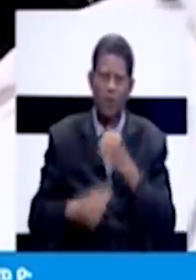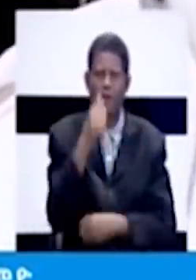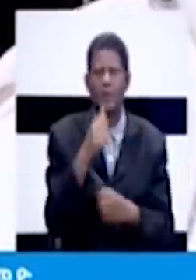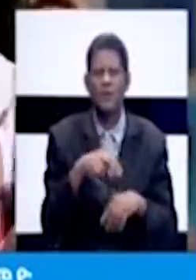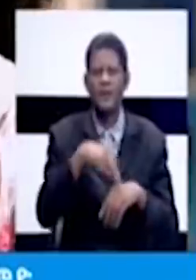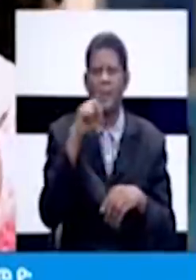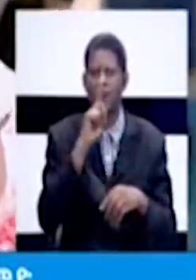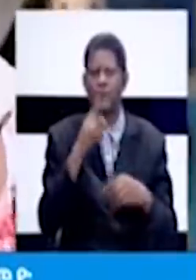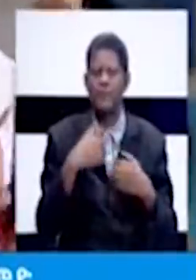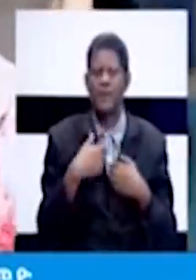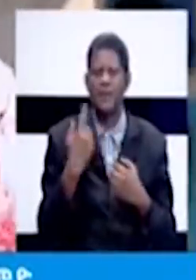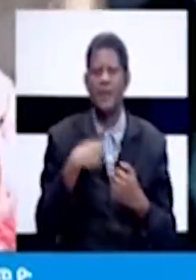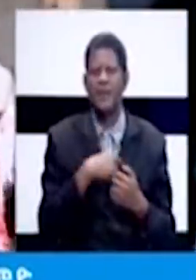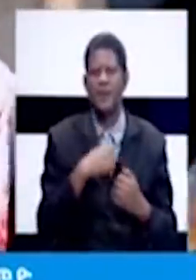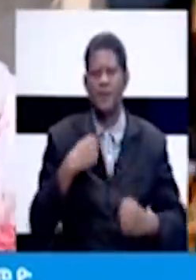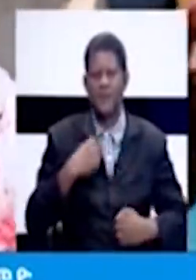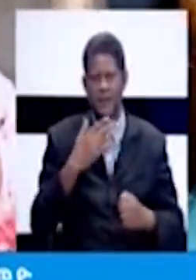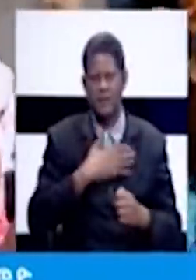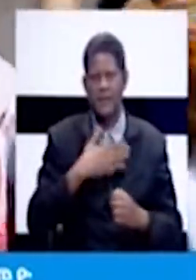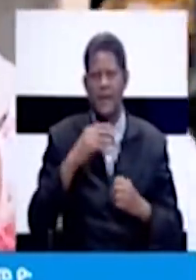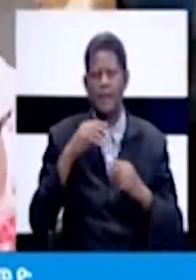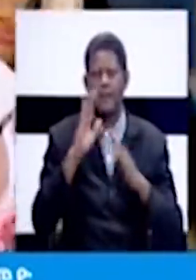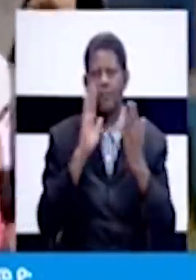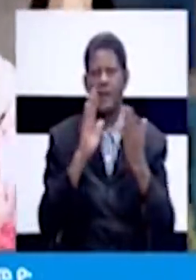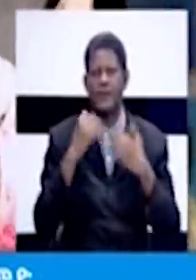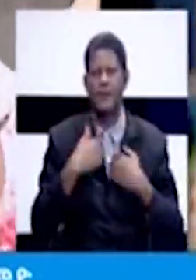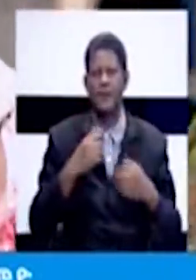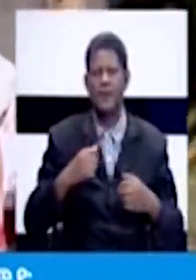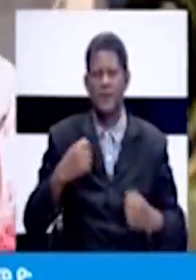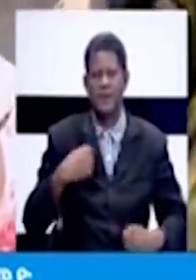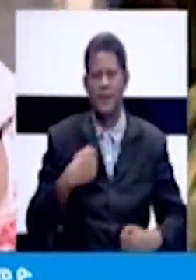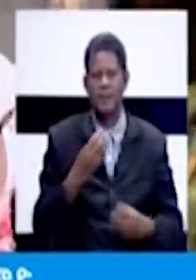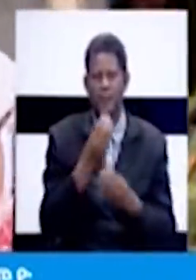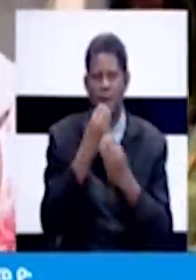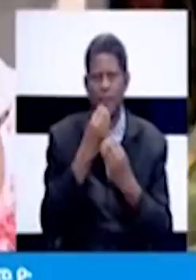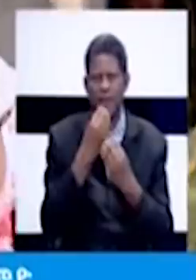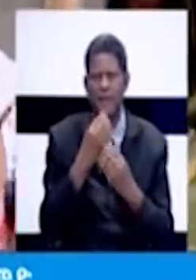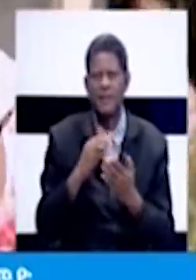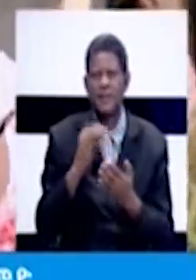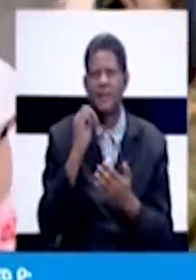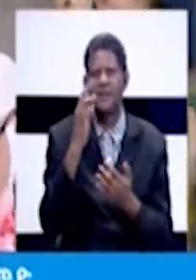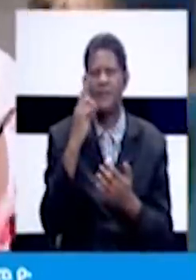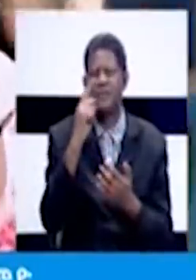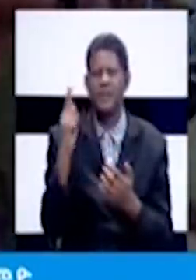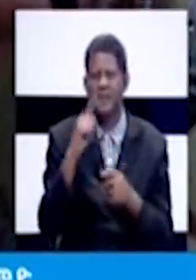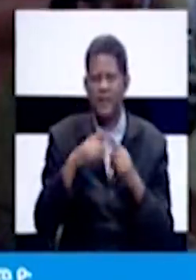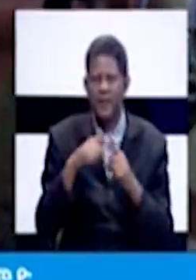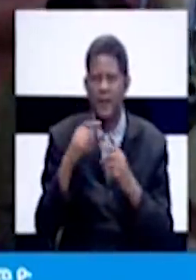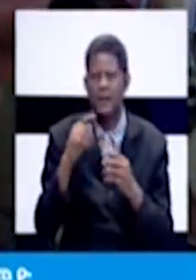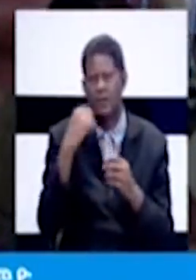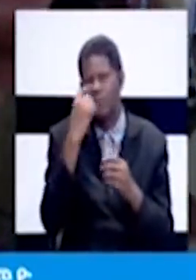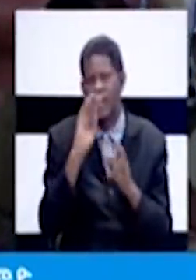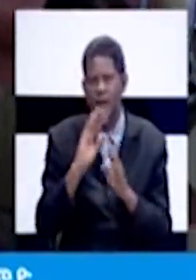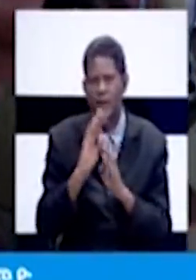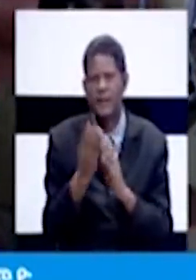ኣለዉ ንሕና እውን ሰራዊትና ዝድፋዕ ዘሎ ሰራዊት ስንቂ ጥሕኒ ዝተፈላለዩ መልክዕ ላዘጋጀና